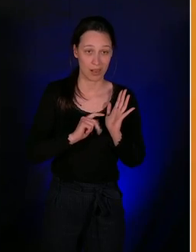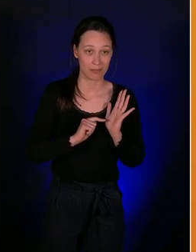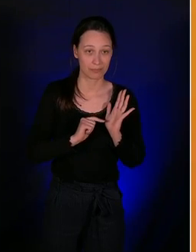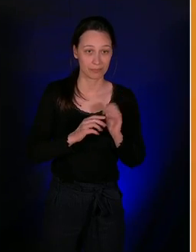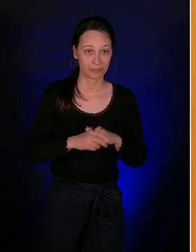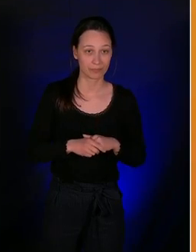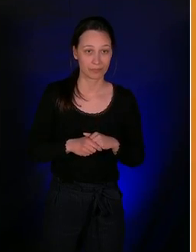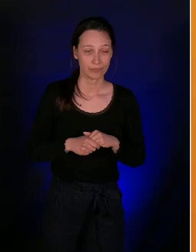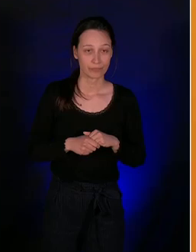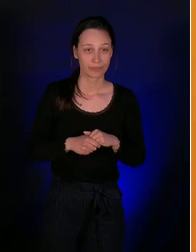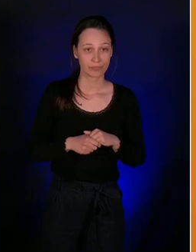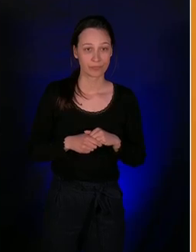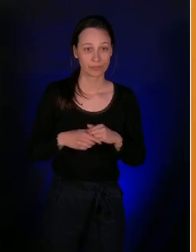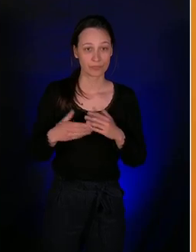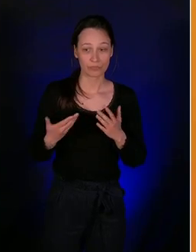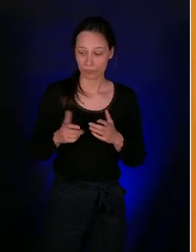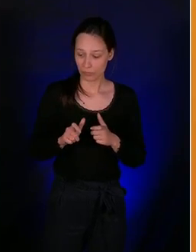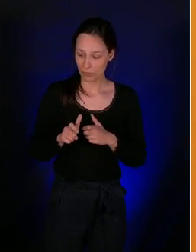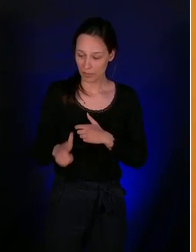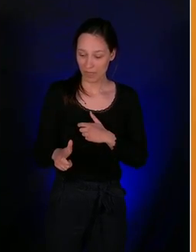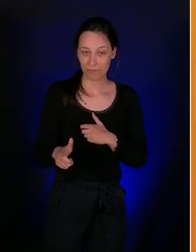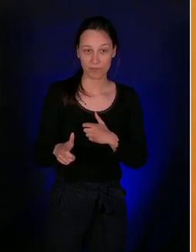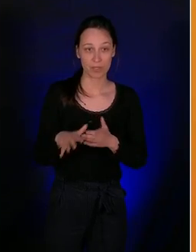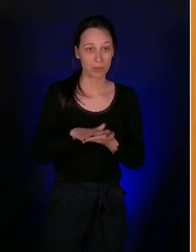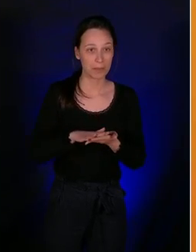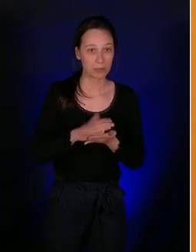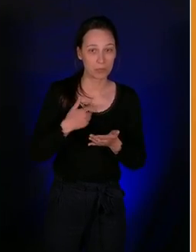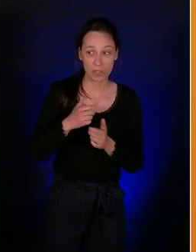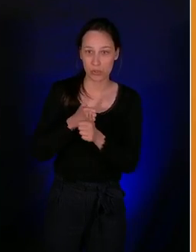Ensuite, alors dans le désordre et